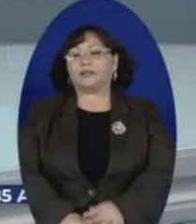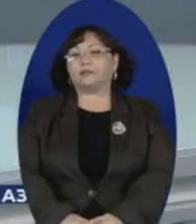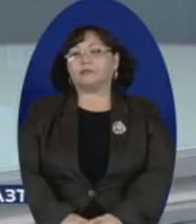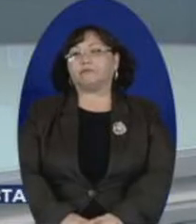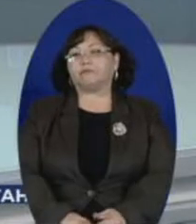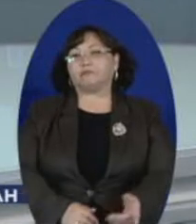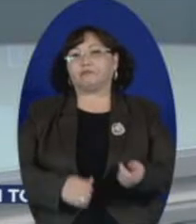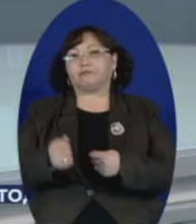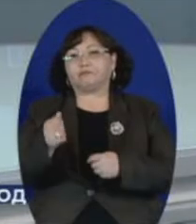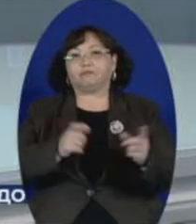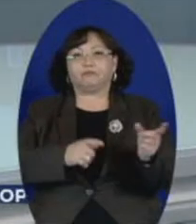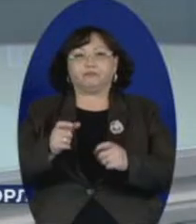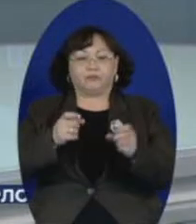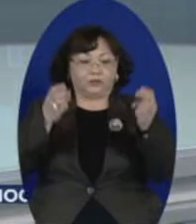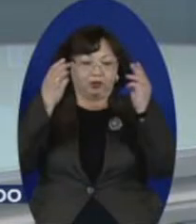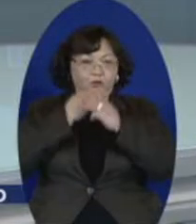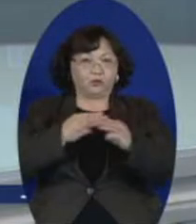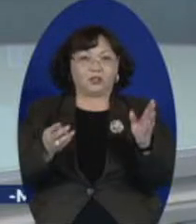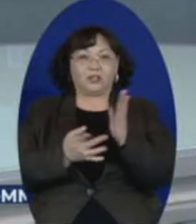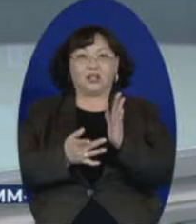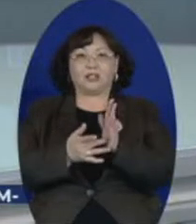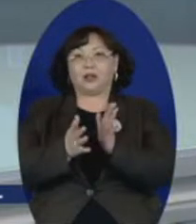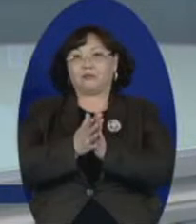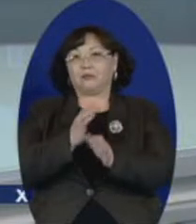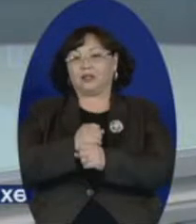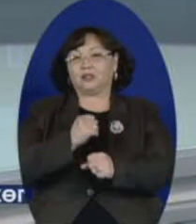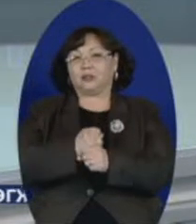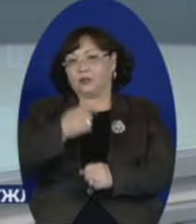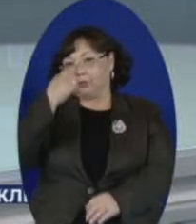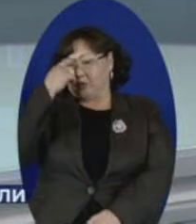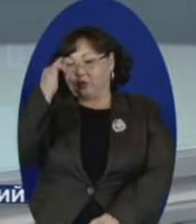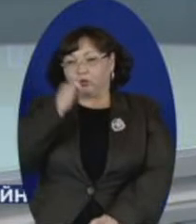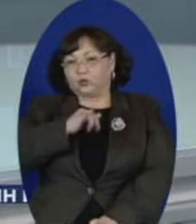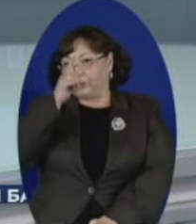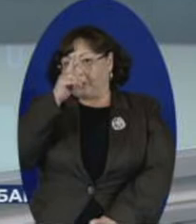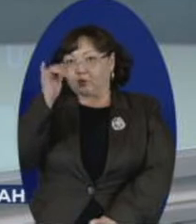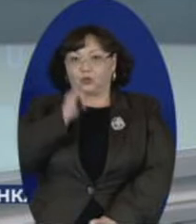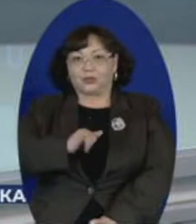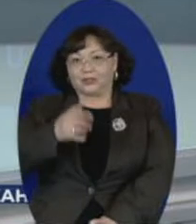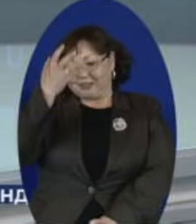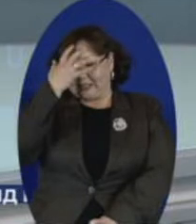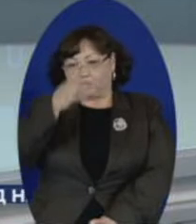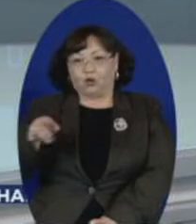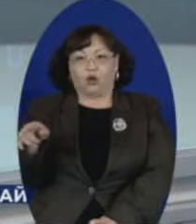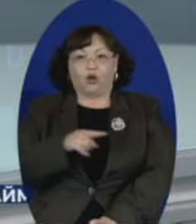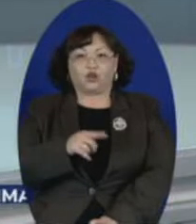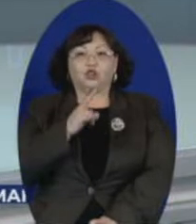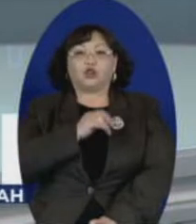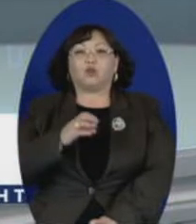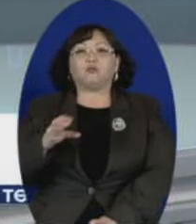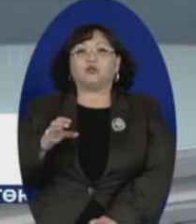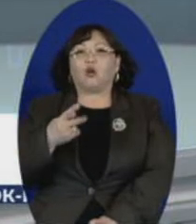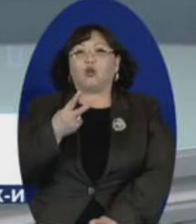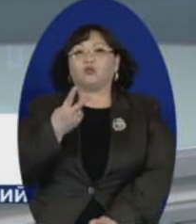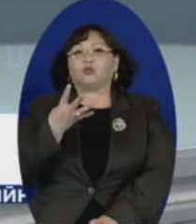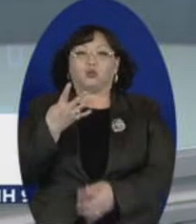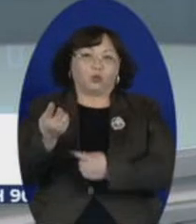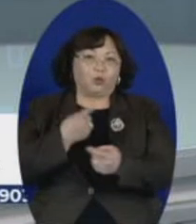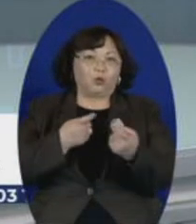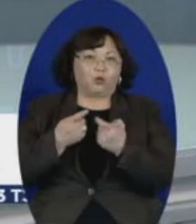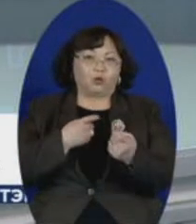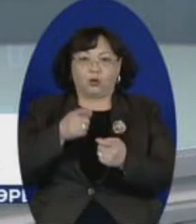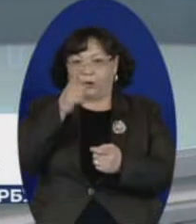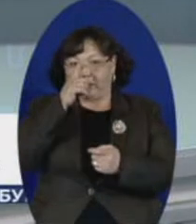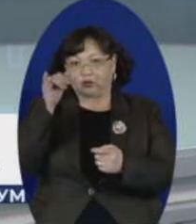Худалдаа эдийн засаг, шинжлэх ухаан, техникийн хамтын ажиллагааны Монгол-Оросын засгийн газар хоорондын комиссийн 24-р хуралдаан Москва хотод